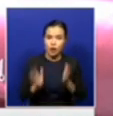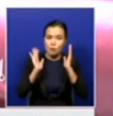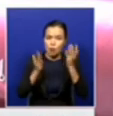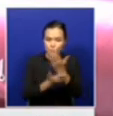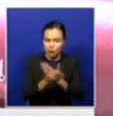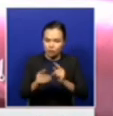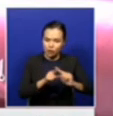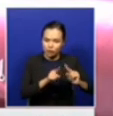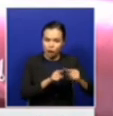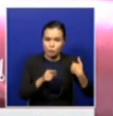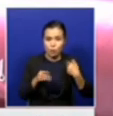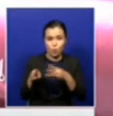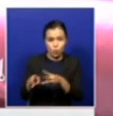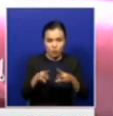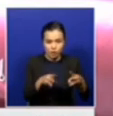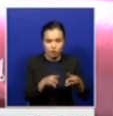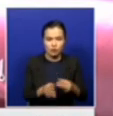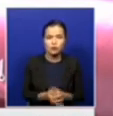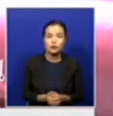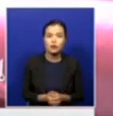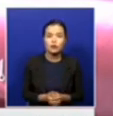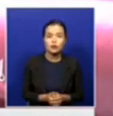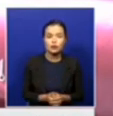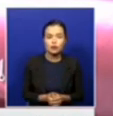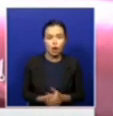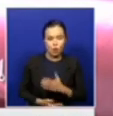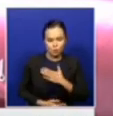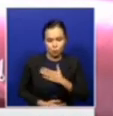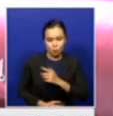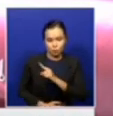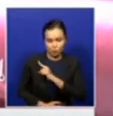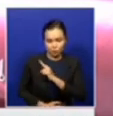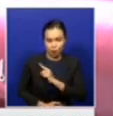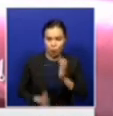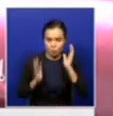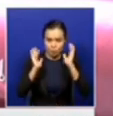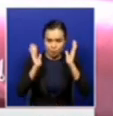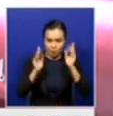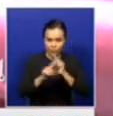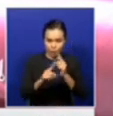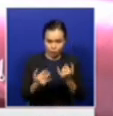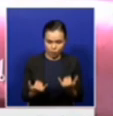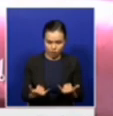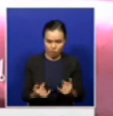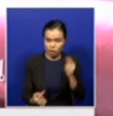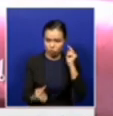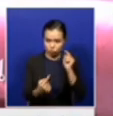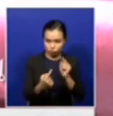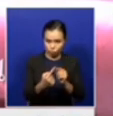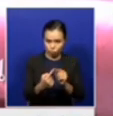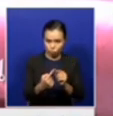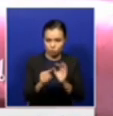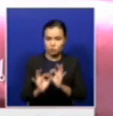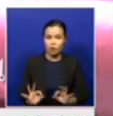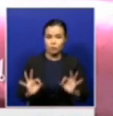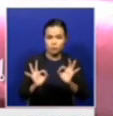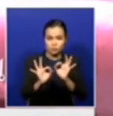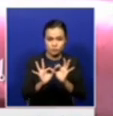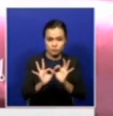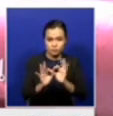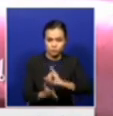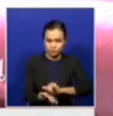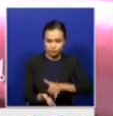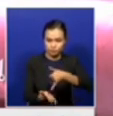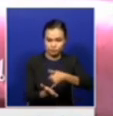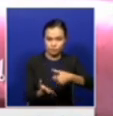หลายรูปแบบทีเดียวแต่ว่าส่วนที่ผมรับผิดชอบและจะอภิปรายในวันนี้เนี่ยนะครับก็จะมุ่งเน้นไปในแนวทางฟื้นฟูเศร